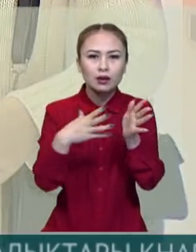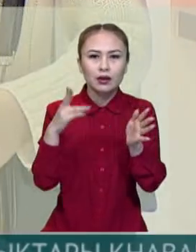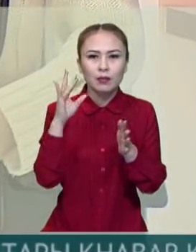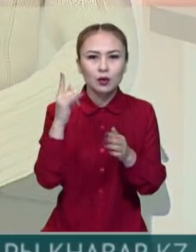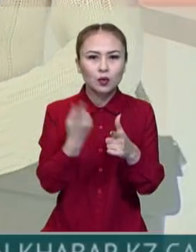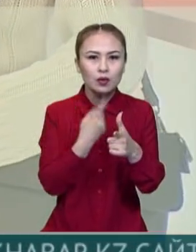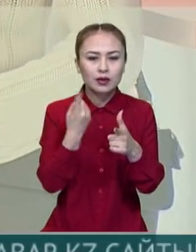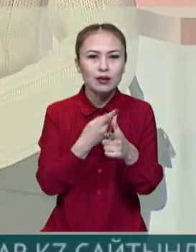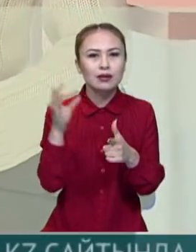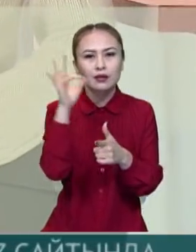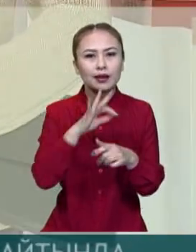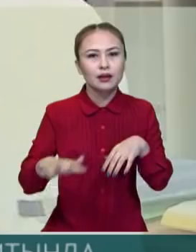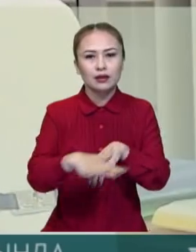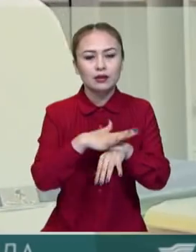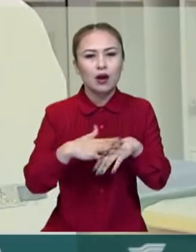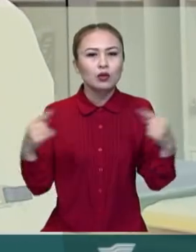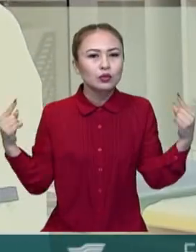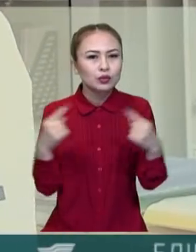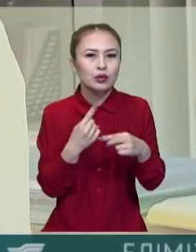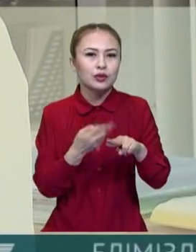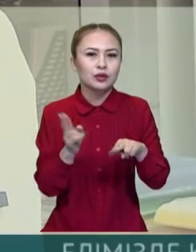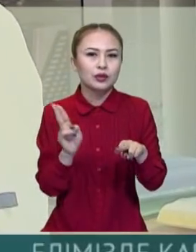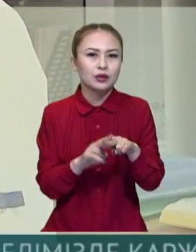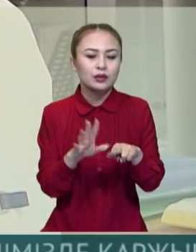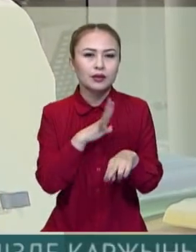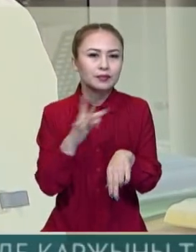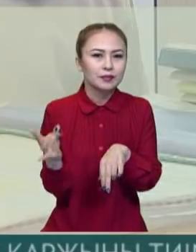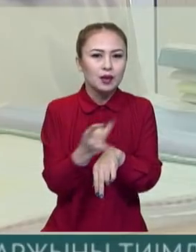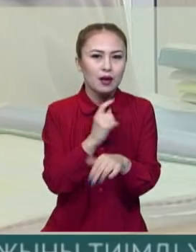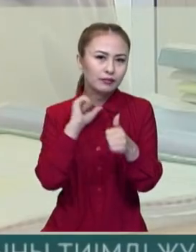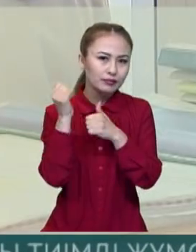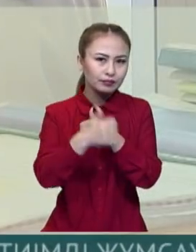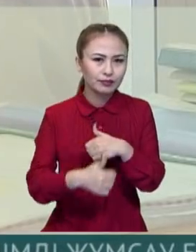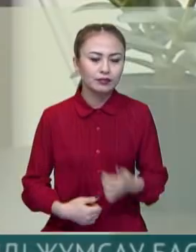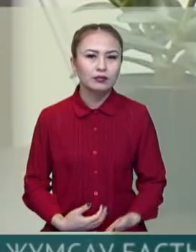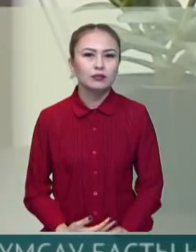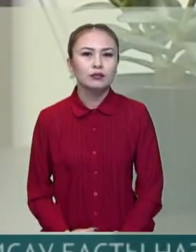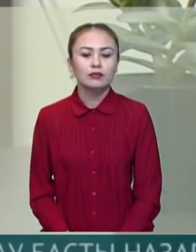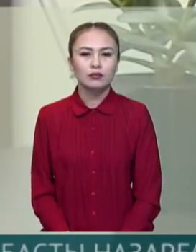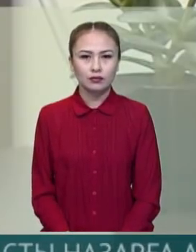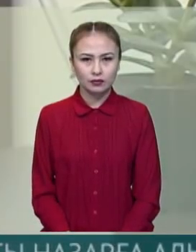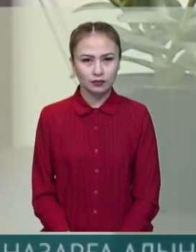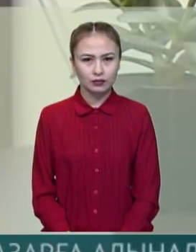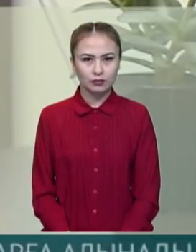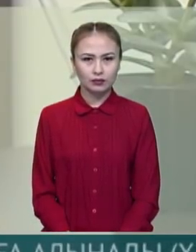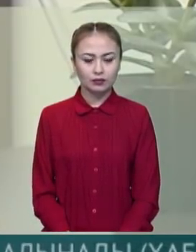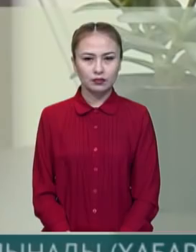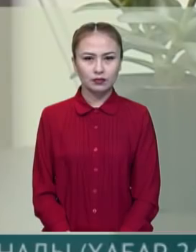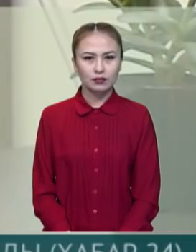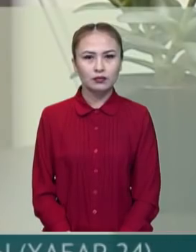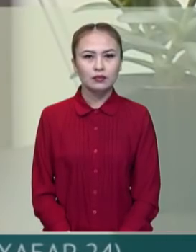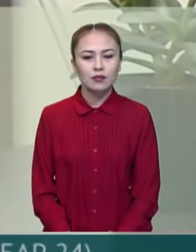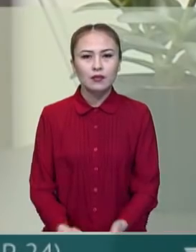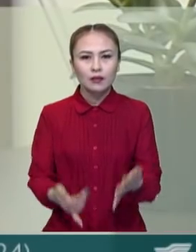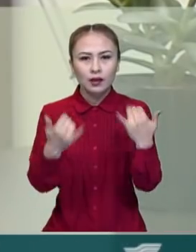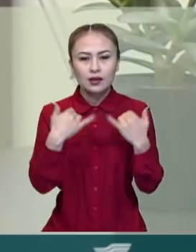дегеніміз репродуктология саласында еліміз айтарлықтай алға шыққанын көрсетеді. Қазіргі кезде 5